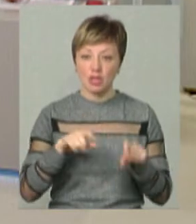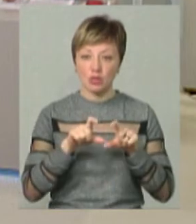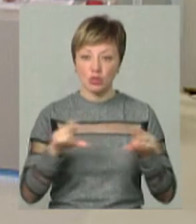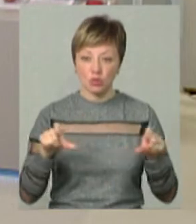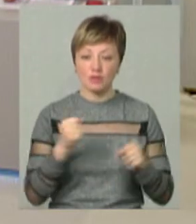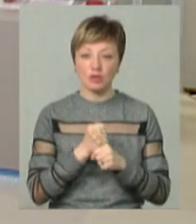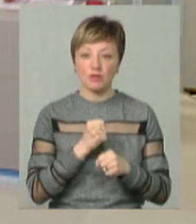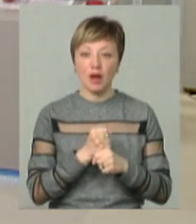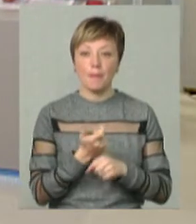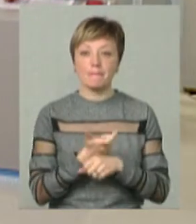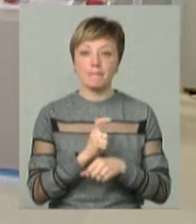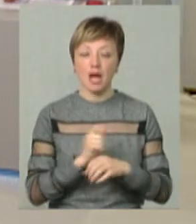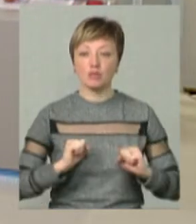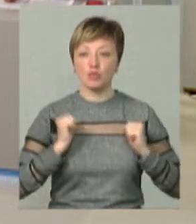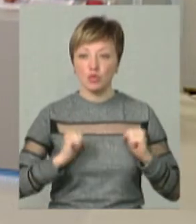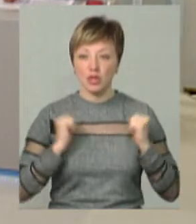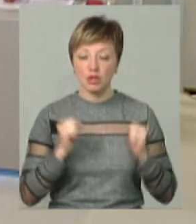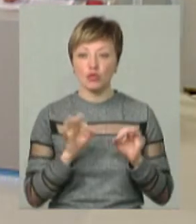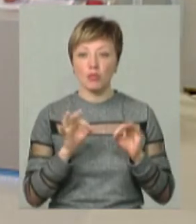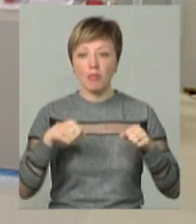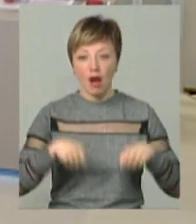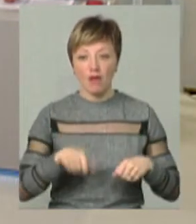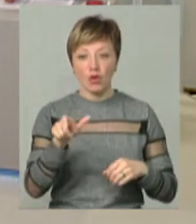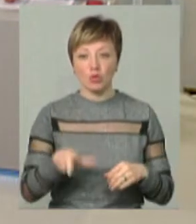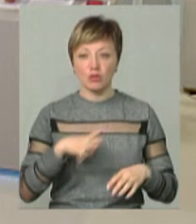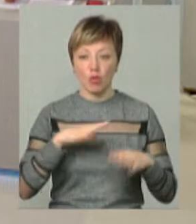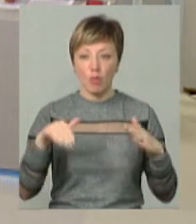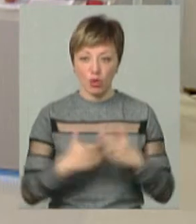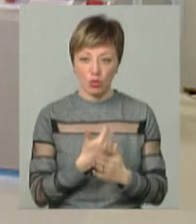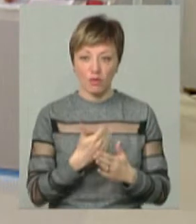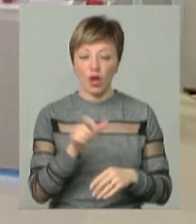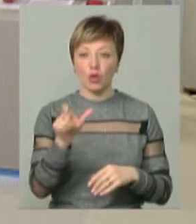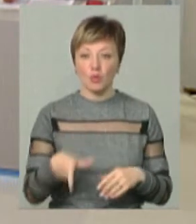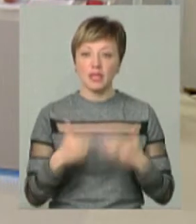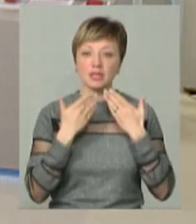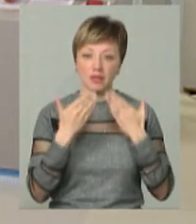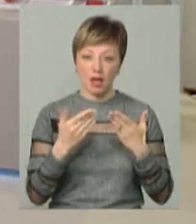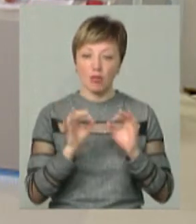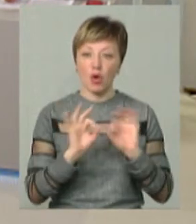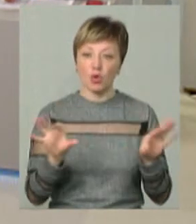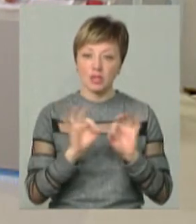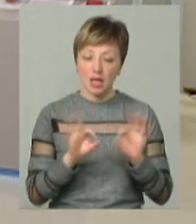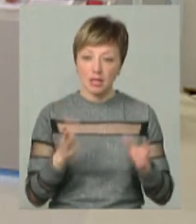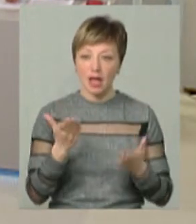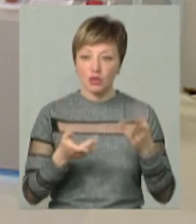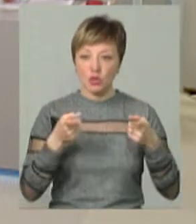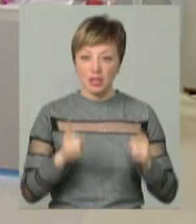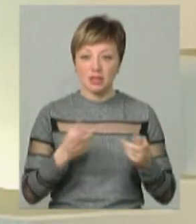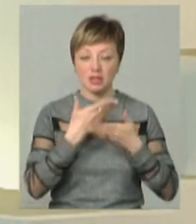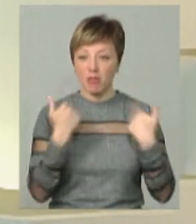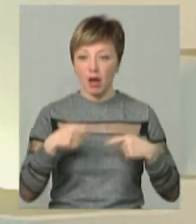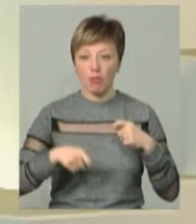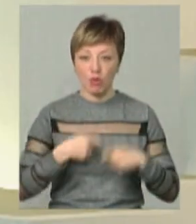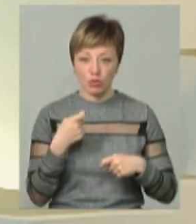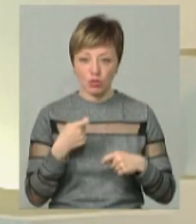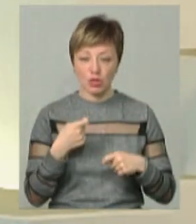ми вживаємо максимум зусиль для того, щоб право людини було поновлено. Людина звертається, ми роз'яснюємо, якщо дійсно немає